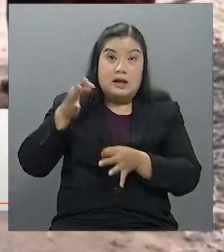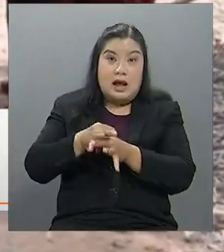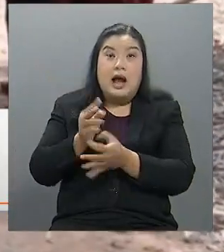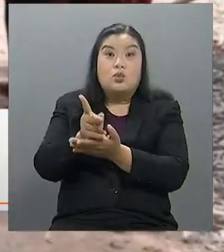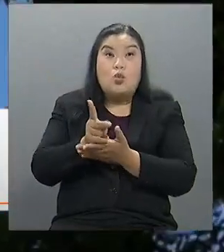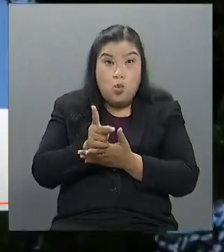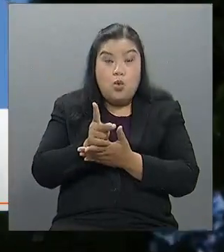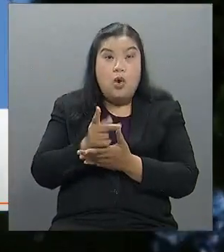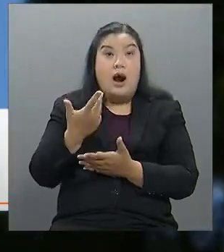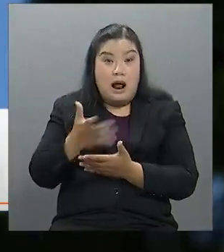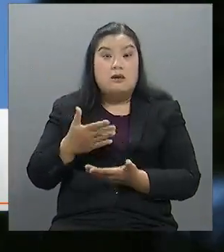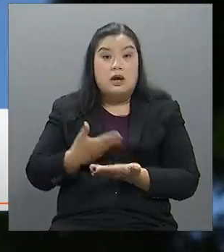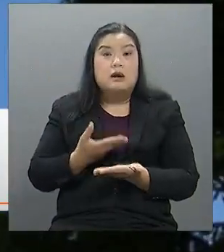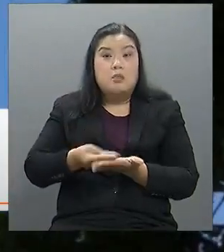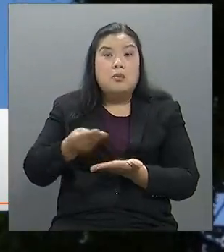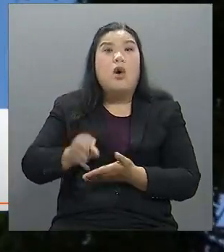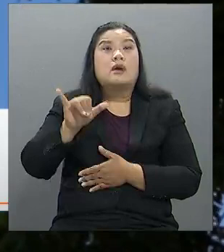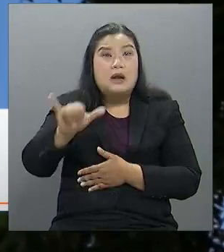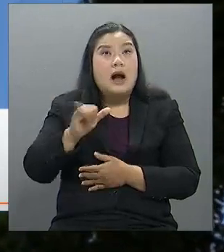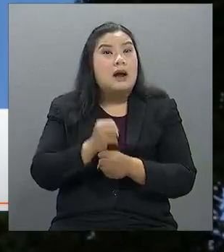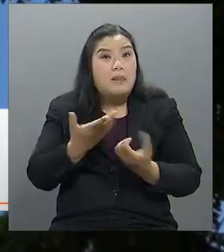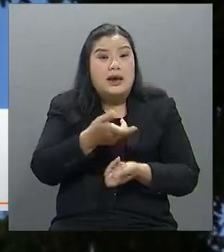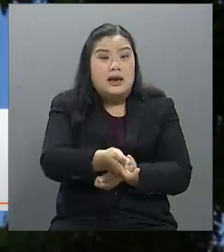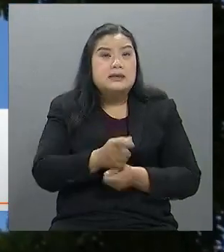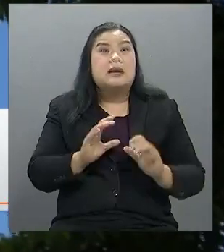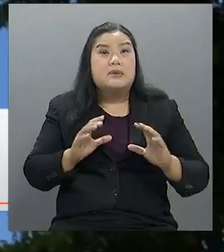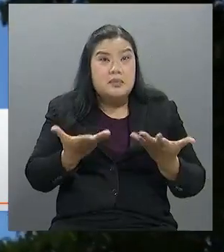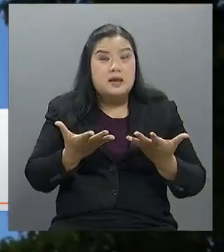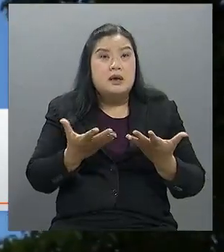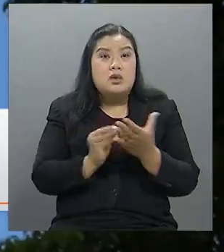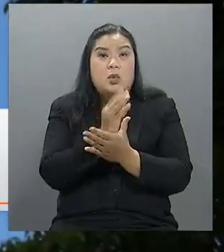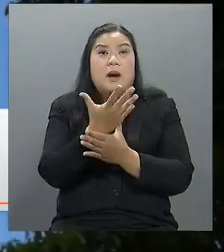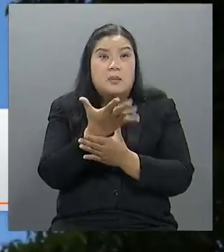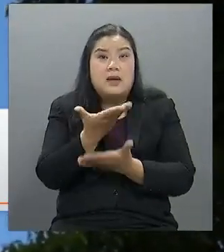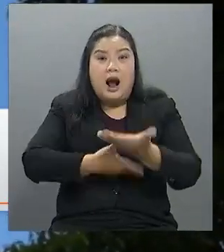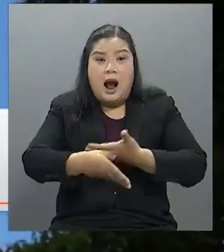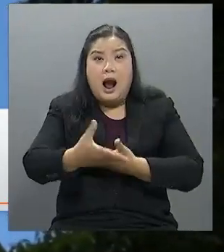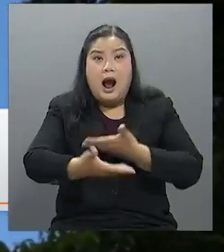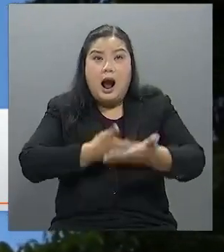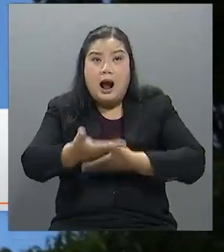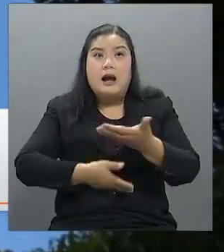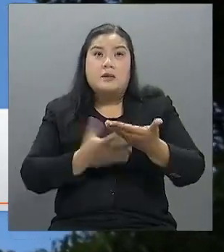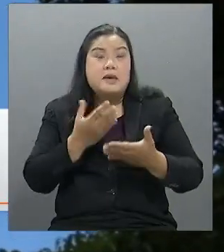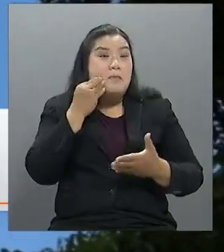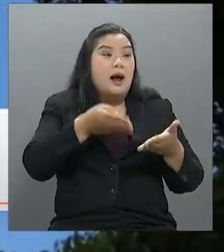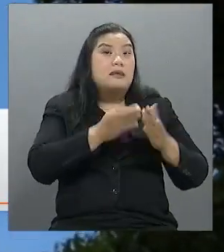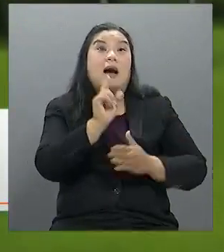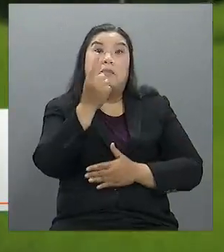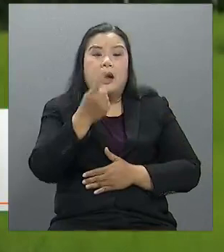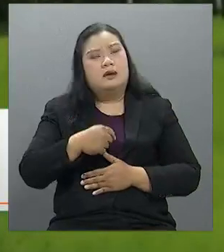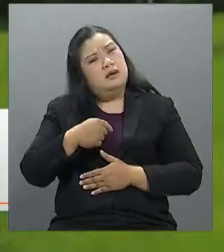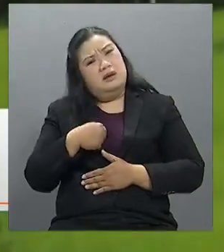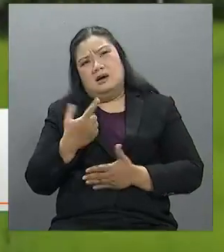ช้หนี้เขาเลยเพราะว่าทำการเกษตรก็ไม่ได้แล้วจะเอาเงินที่ไหนไปใช้หนี้แล้วจะมาให้ปลูกบ้านใหม่อีกมันไม่มีกระตังนะคะ